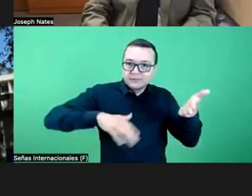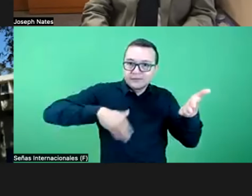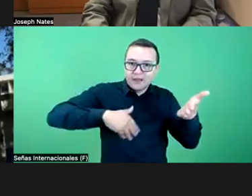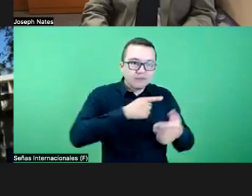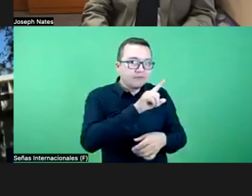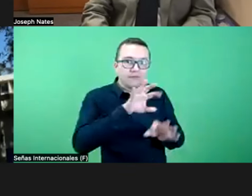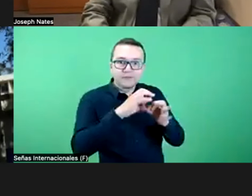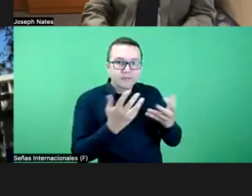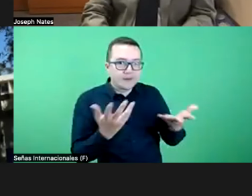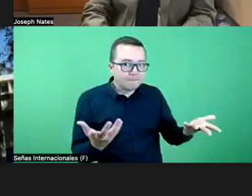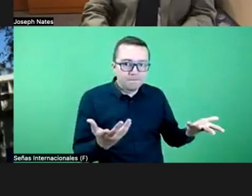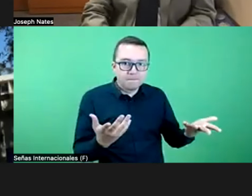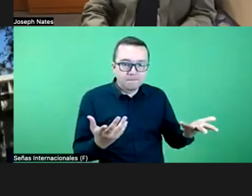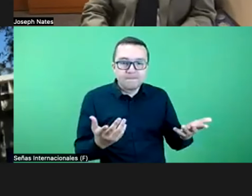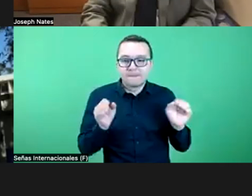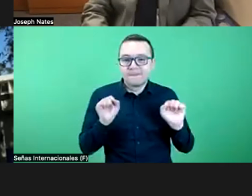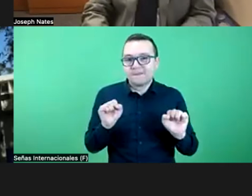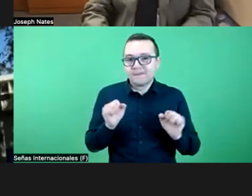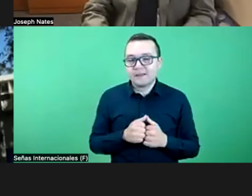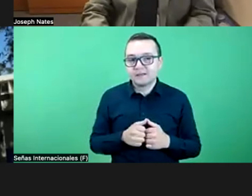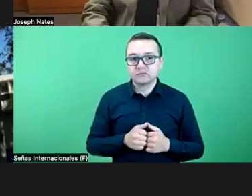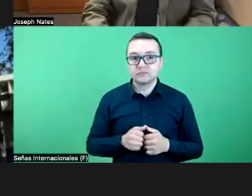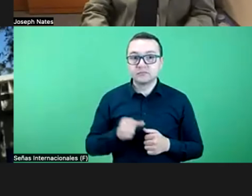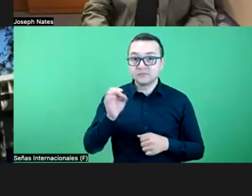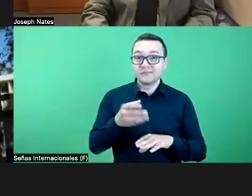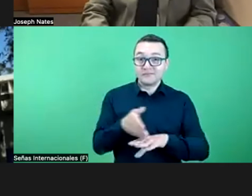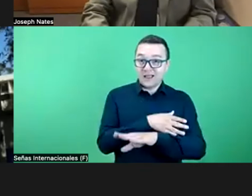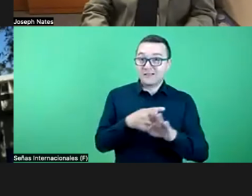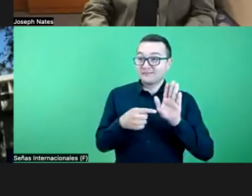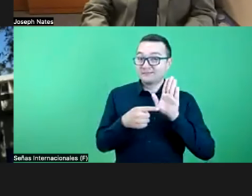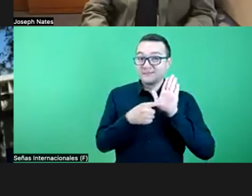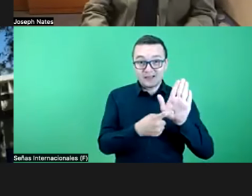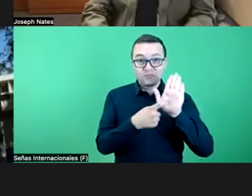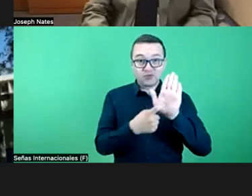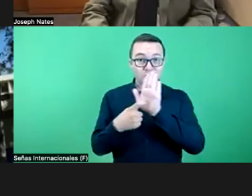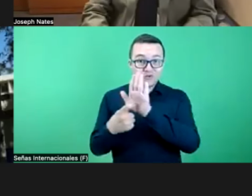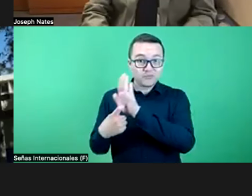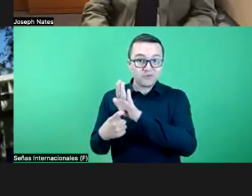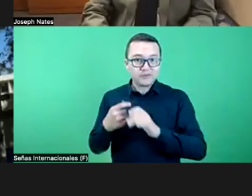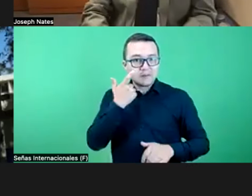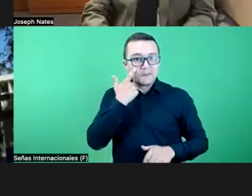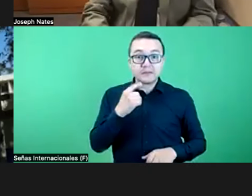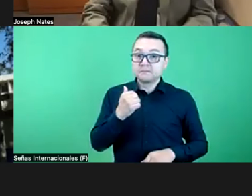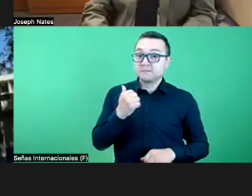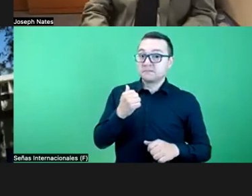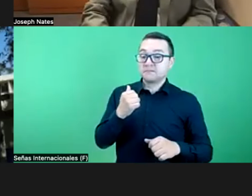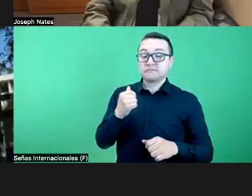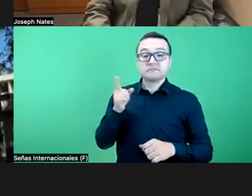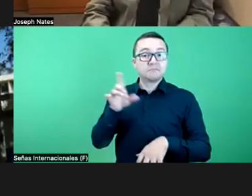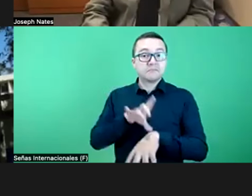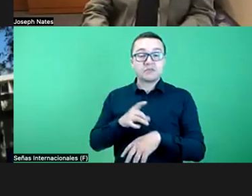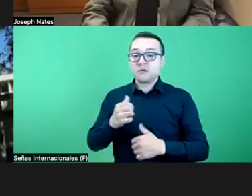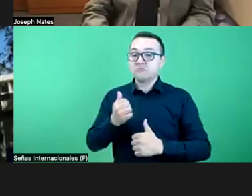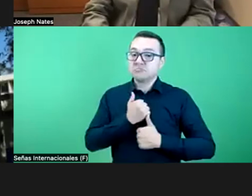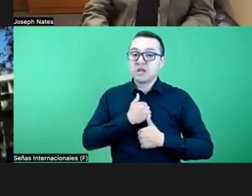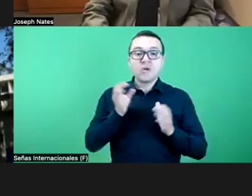va les aider à assurer que leurs droits soient respectés. Dans l'exemple qu'on a vu tout à l'heure, on voit